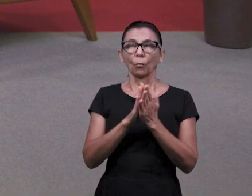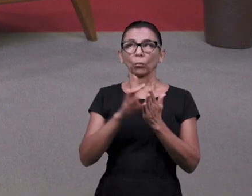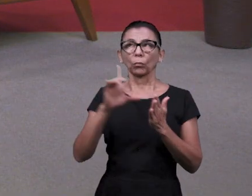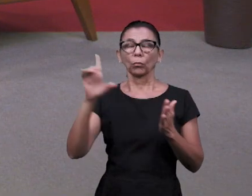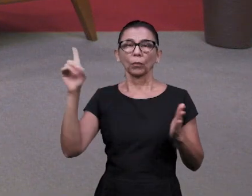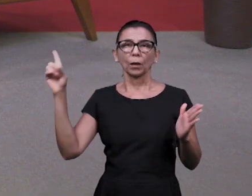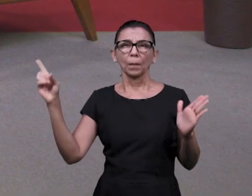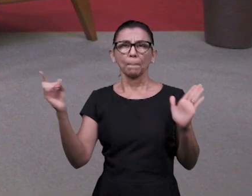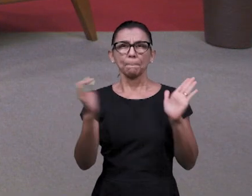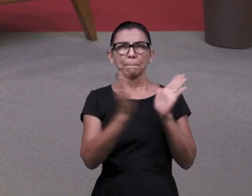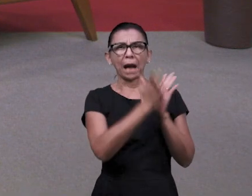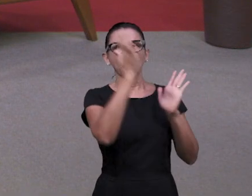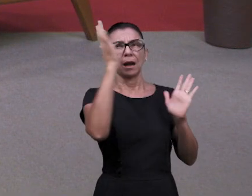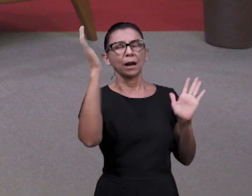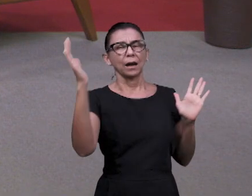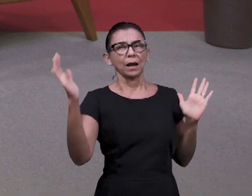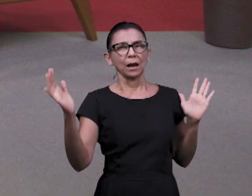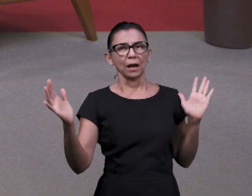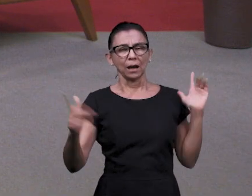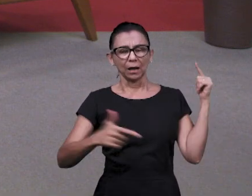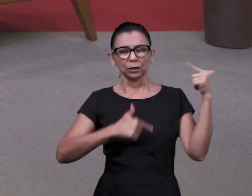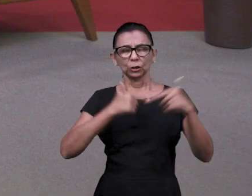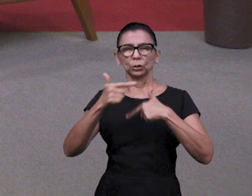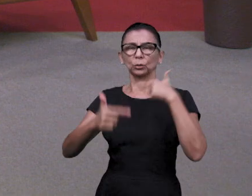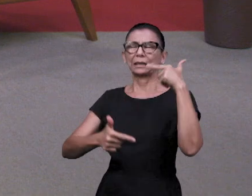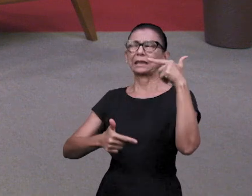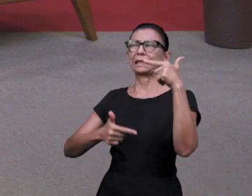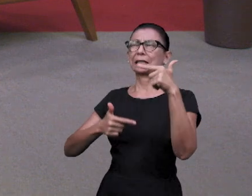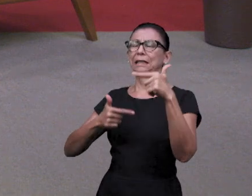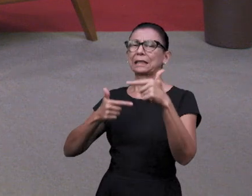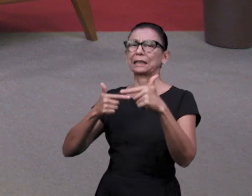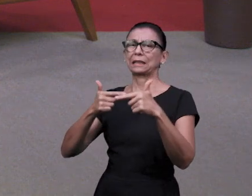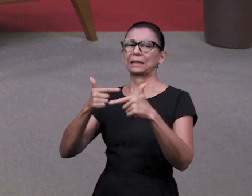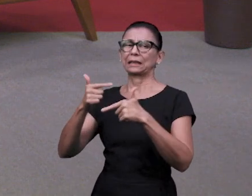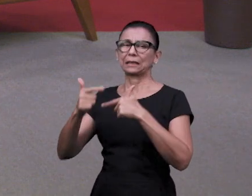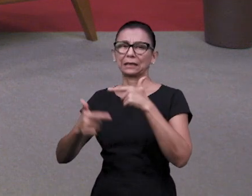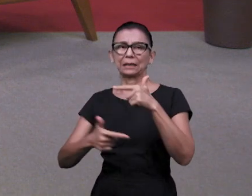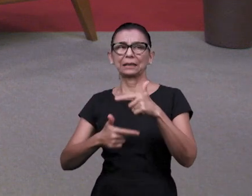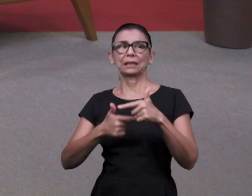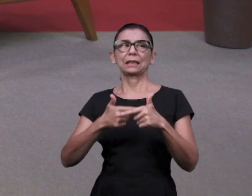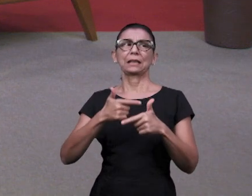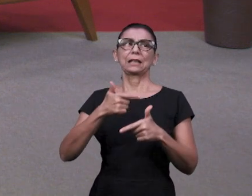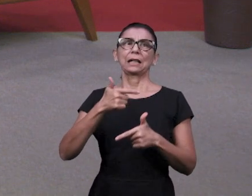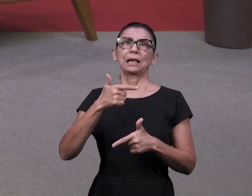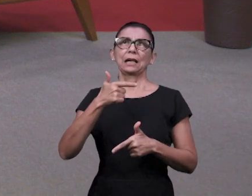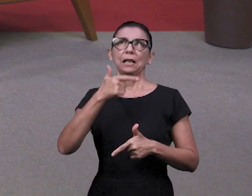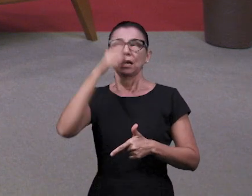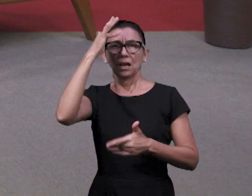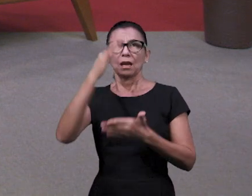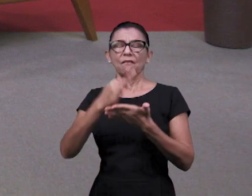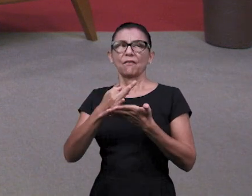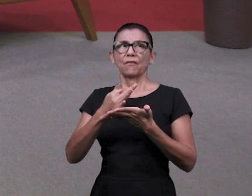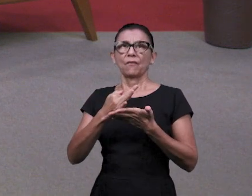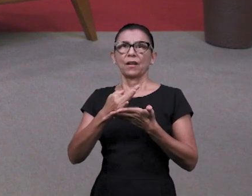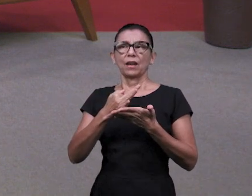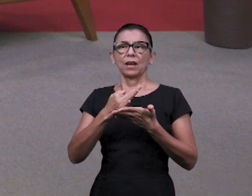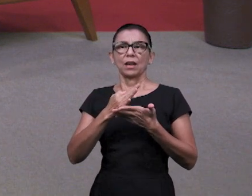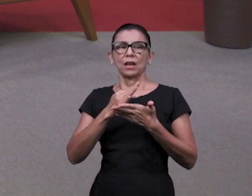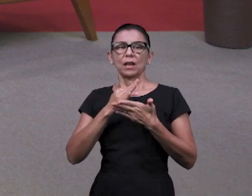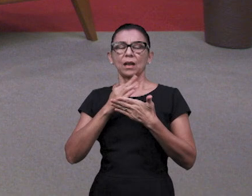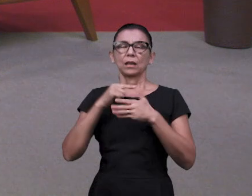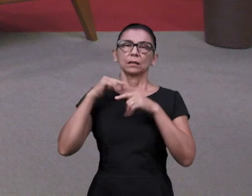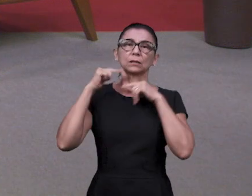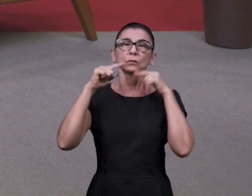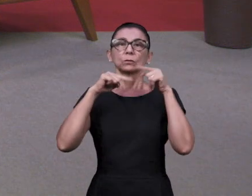il y a une difficulté qui vient, une autre lutte, quelque chose pour mettre la foi en doute, et